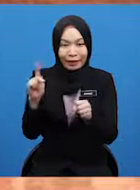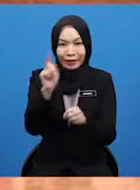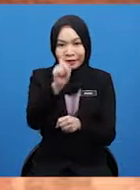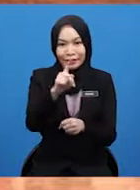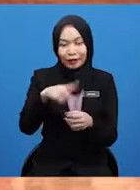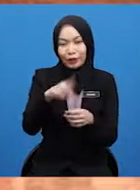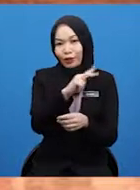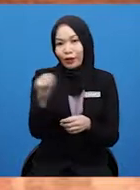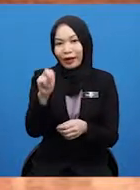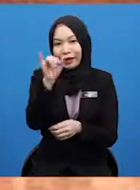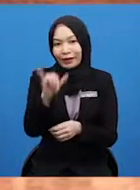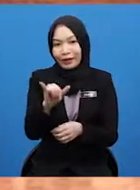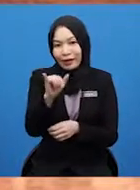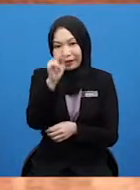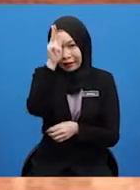dan inovatif.